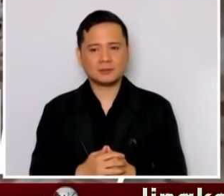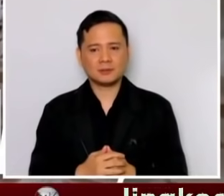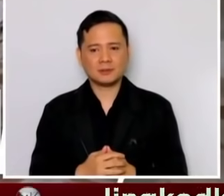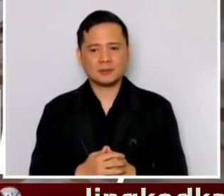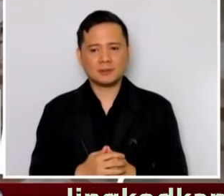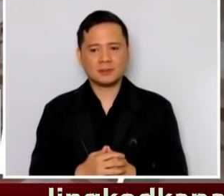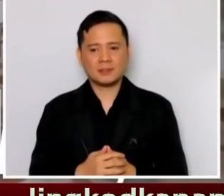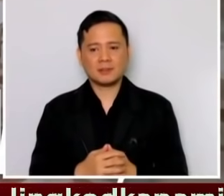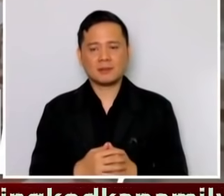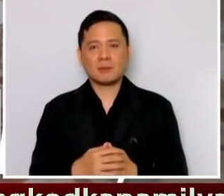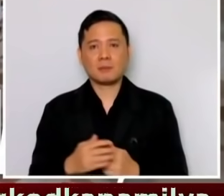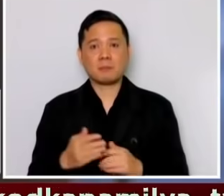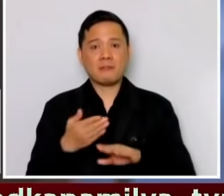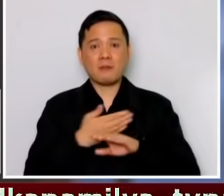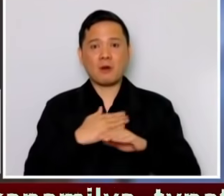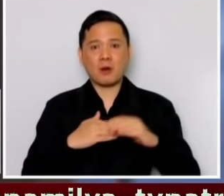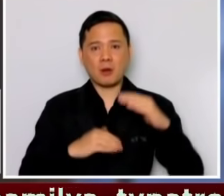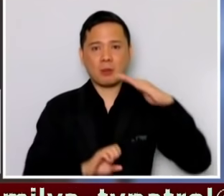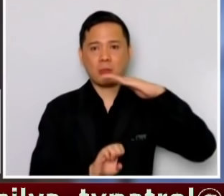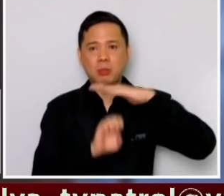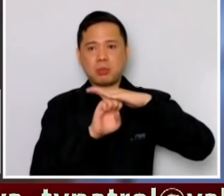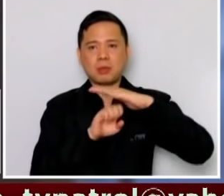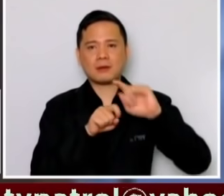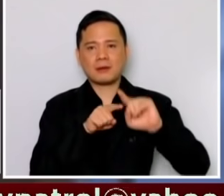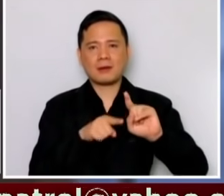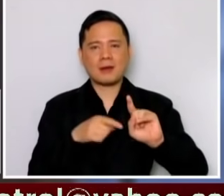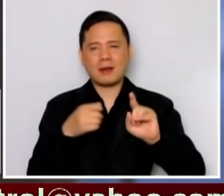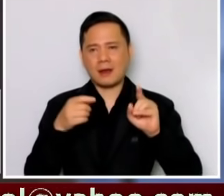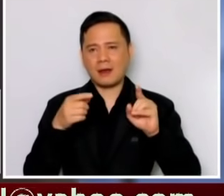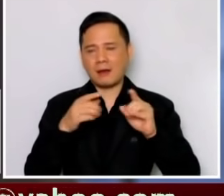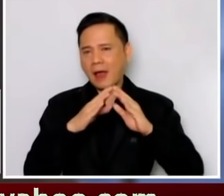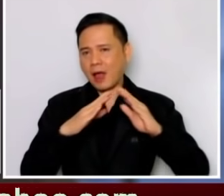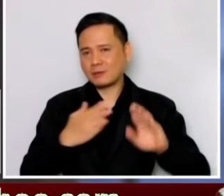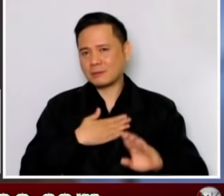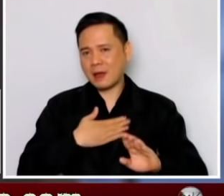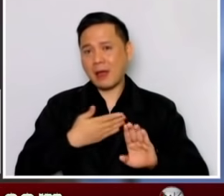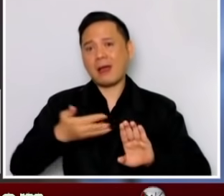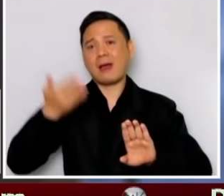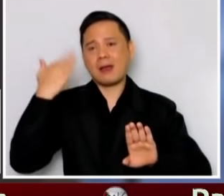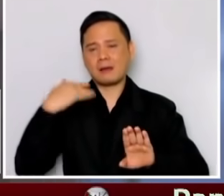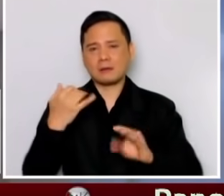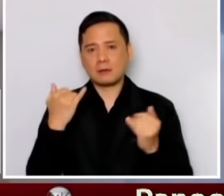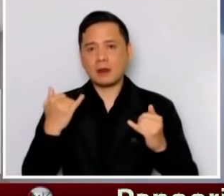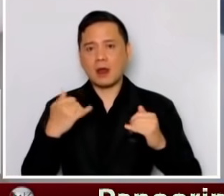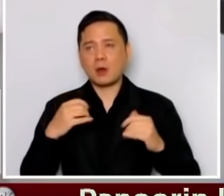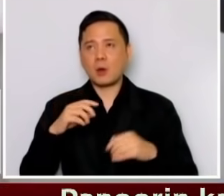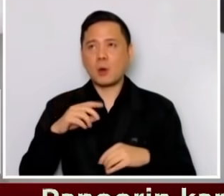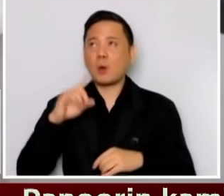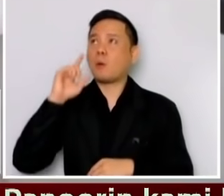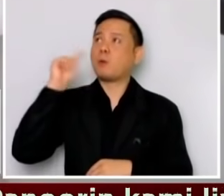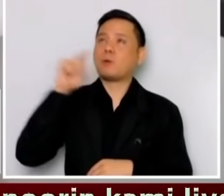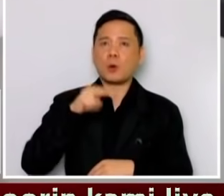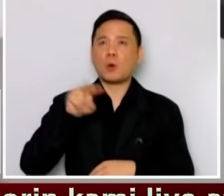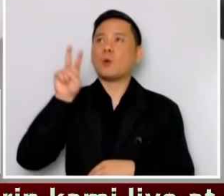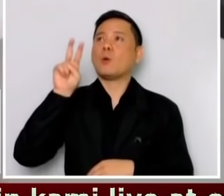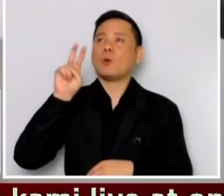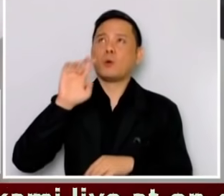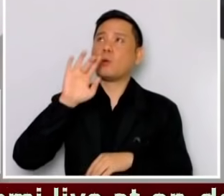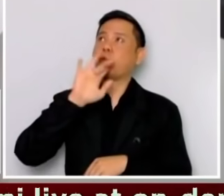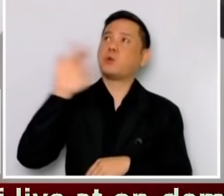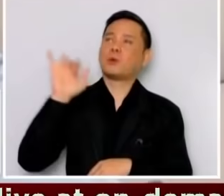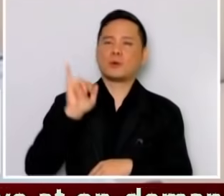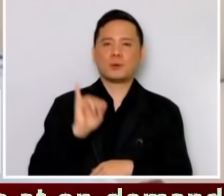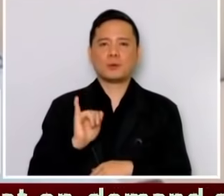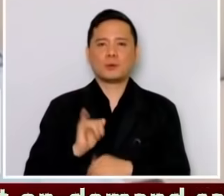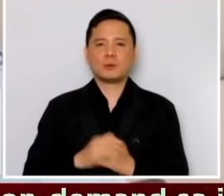namin, ngayon high ceiling. Yes! Natutuwa naman ako para sa kanya kasi sabi ko nga, matuto siya talaga umalak ng pera